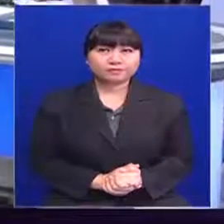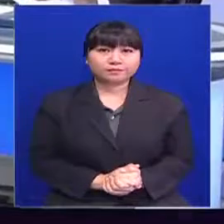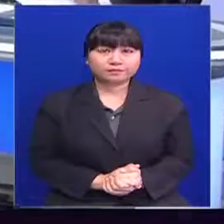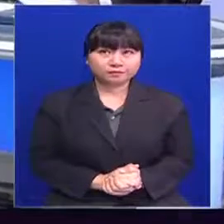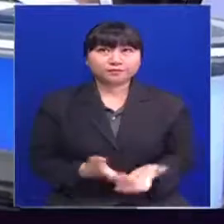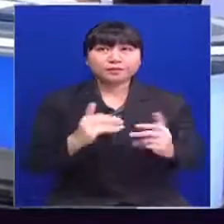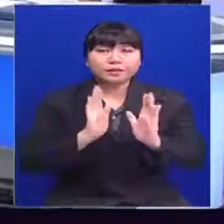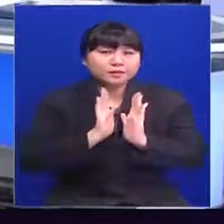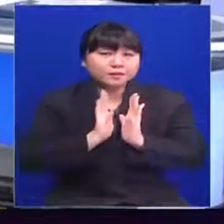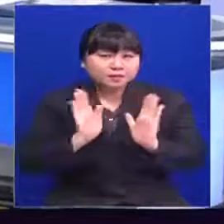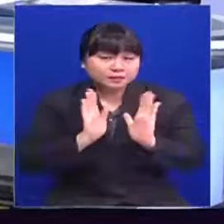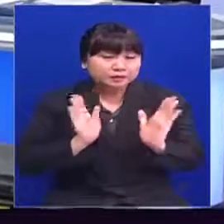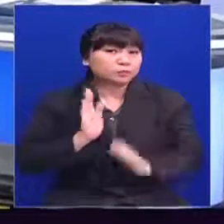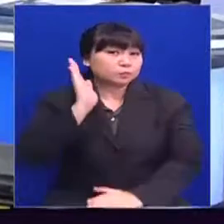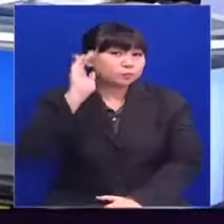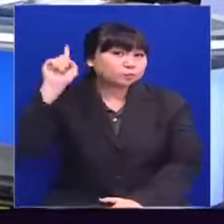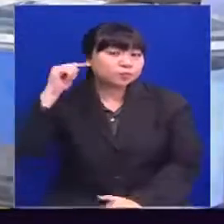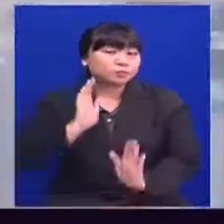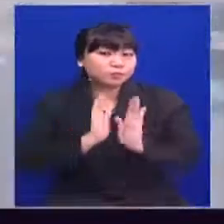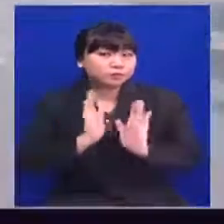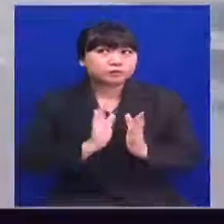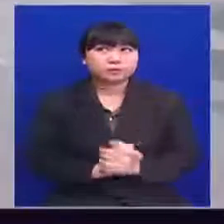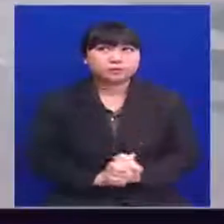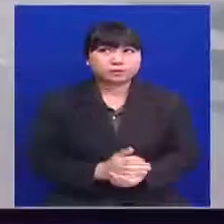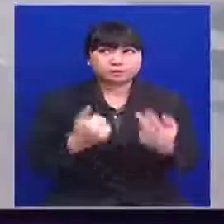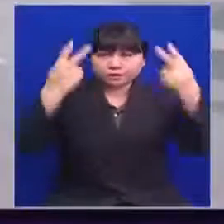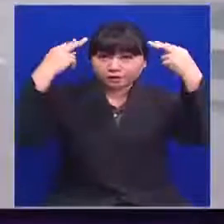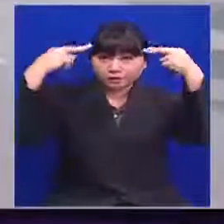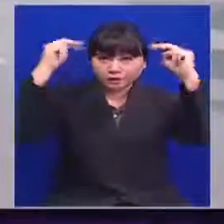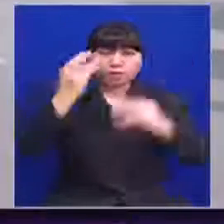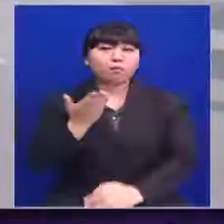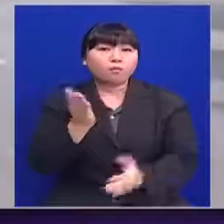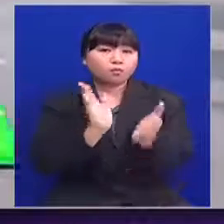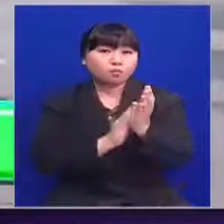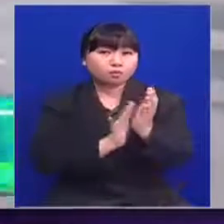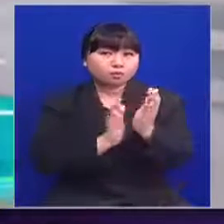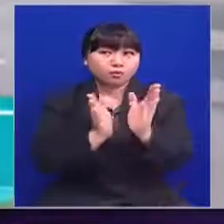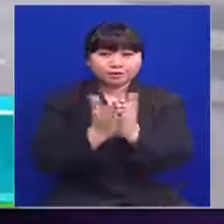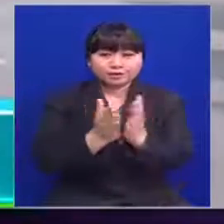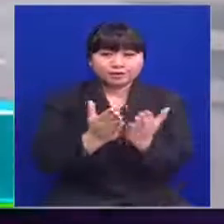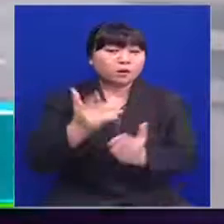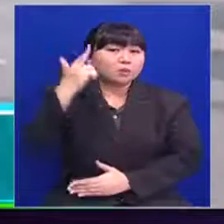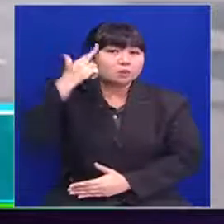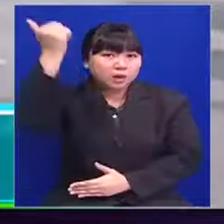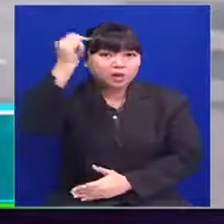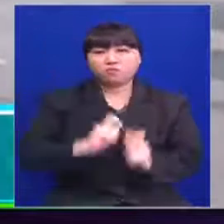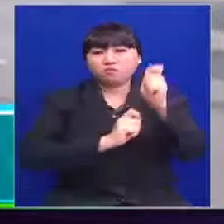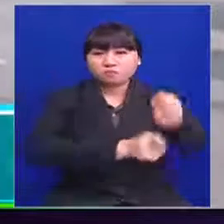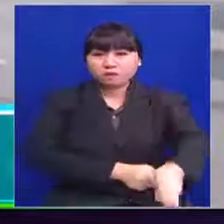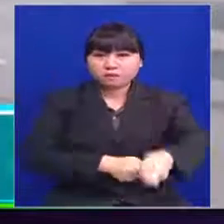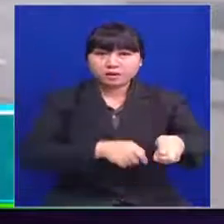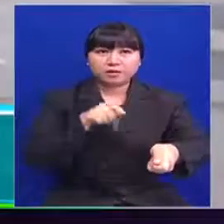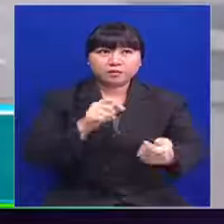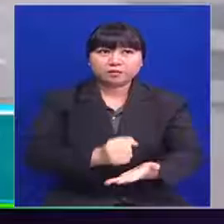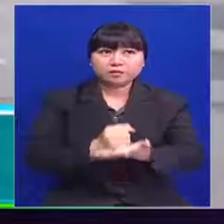ค่ะขอบคุณค่ะคุณบรพัฒน์คุณชนิดาภาคะนายกรัฐมนตรีนะคะได้ขอชื่นชมนะคะหนังสือ Smart Farmer นะคะว่าเป็นแนวทางนะคะให้เก